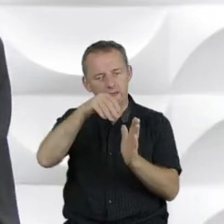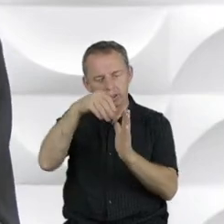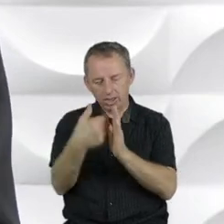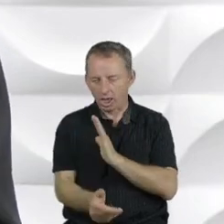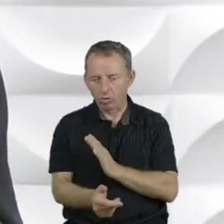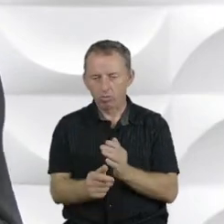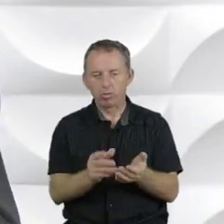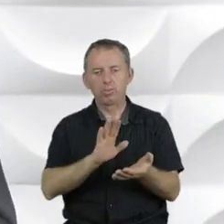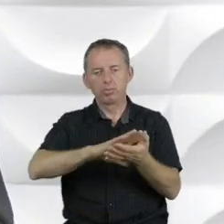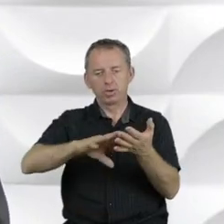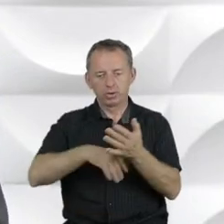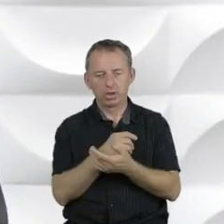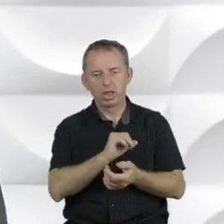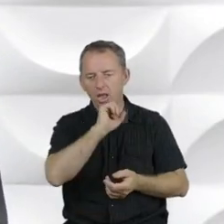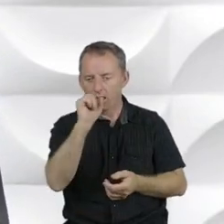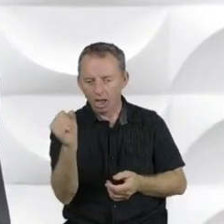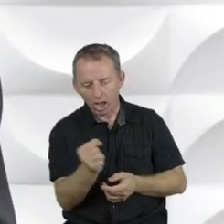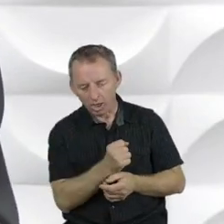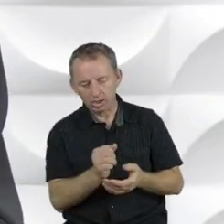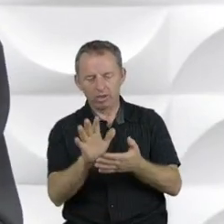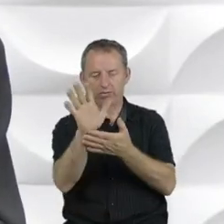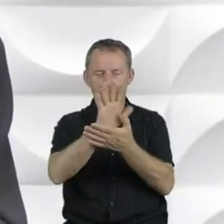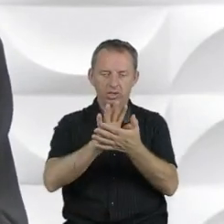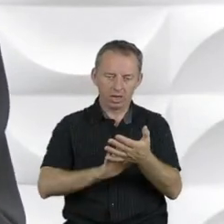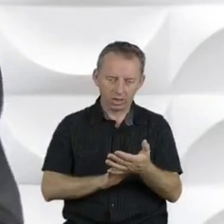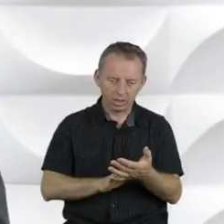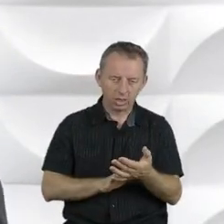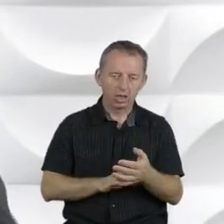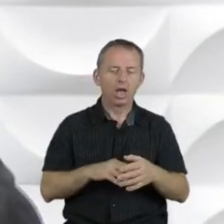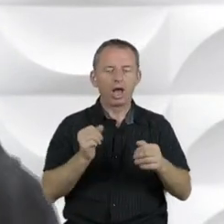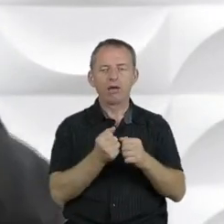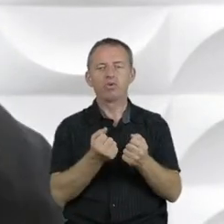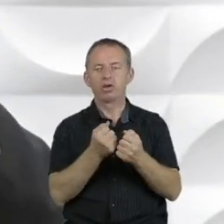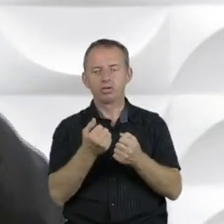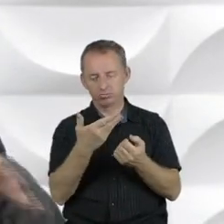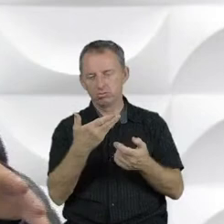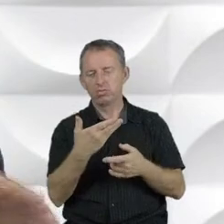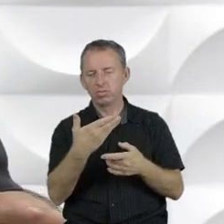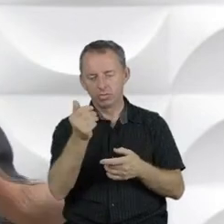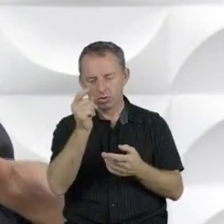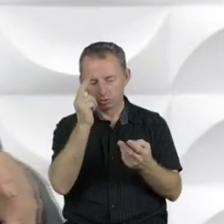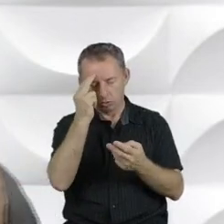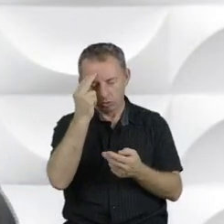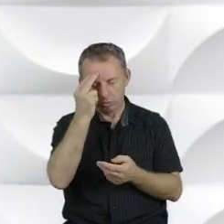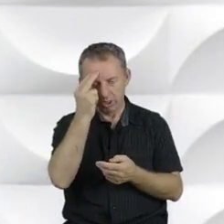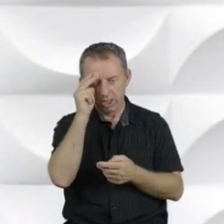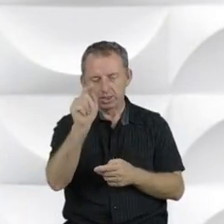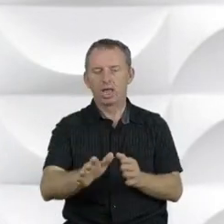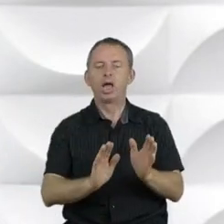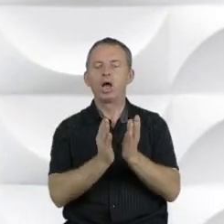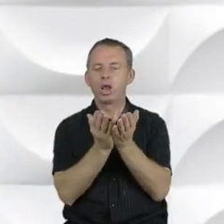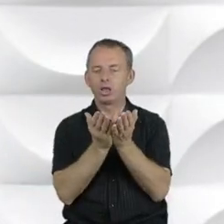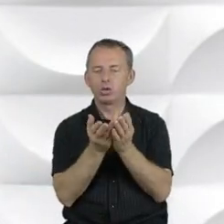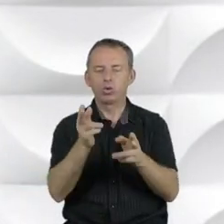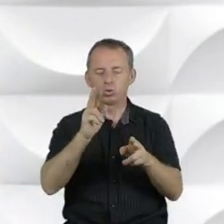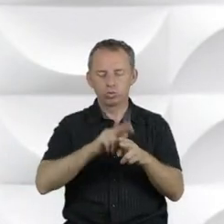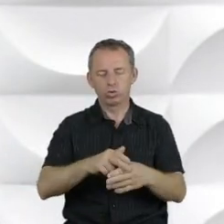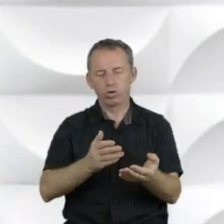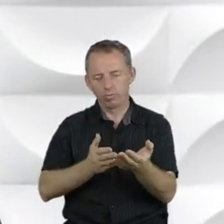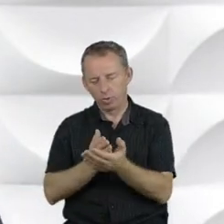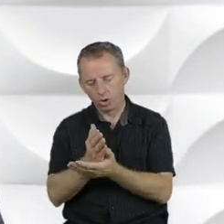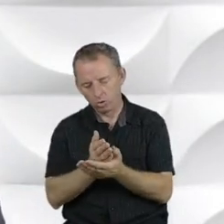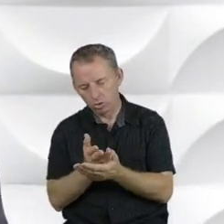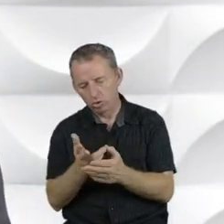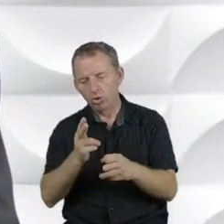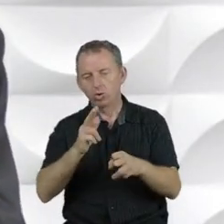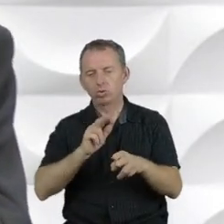Biblii ani w treści, ani w masie tej literatury, którą się posługujesz, która